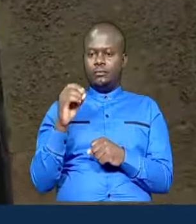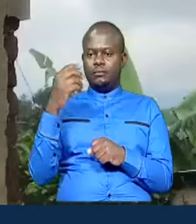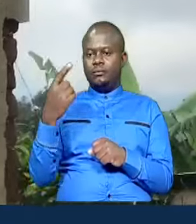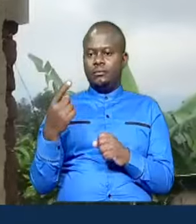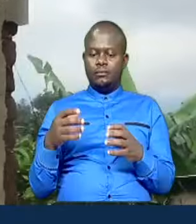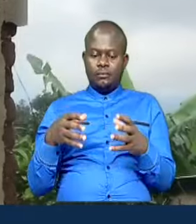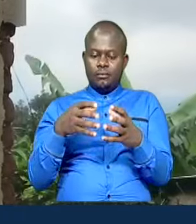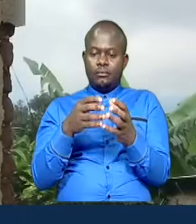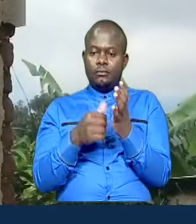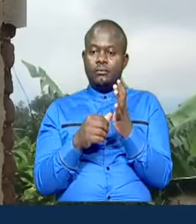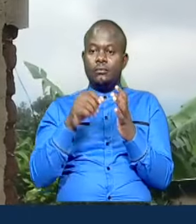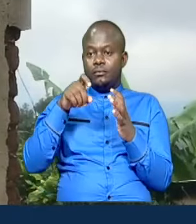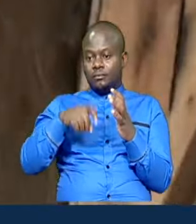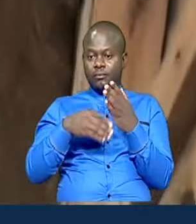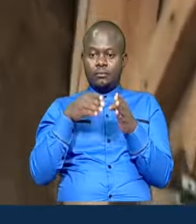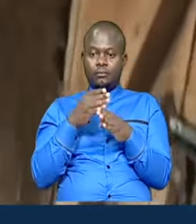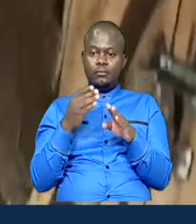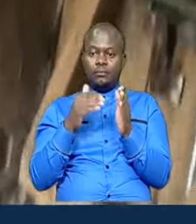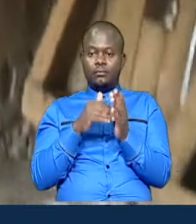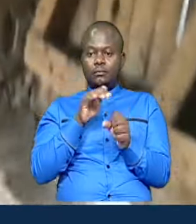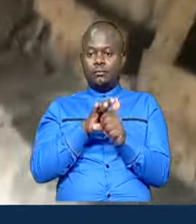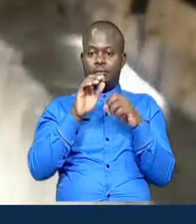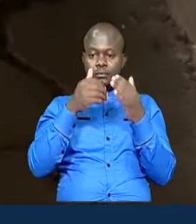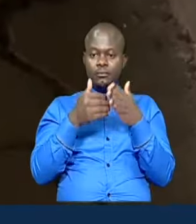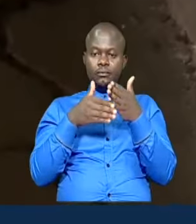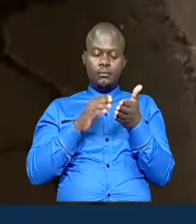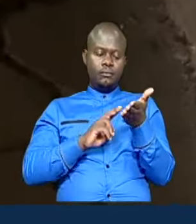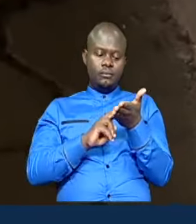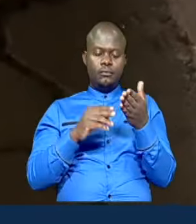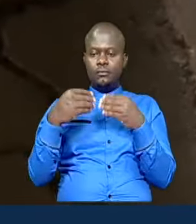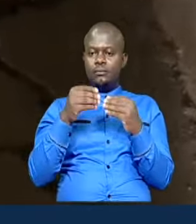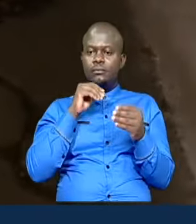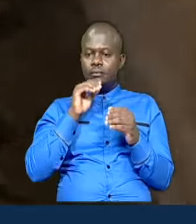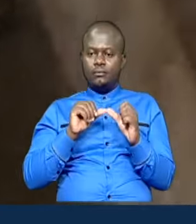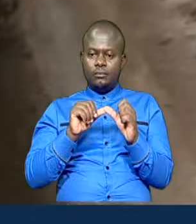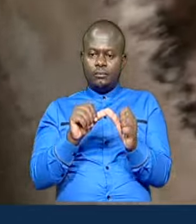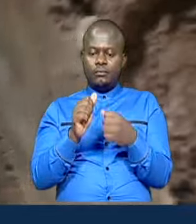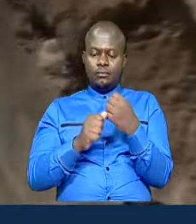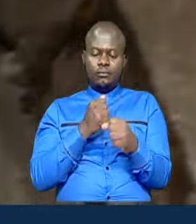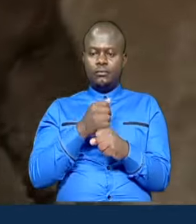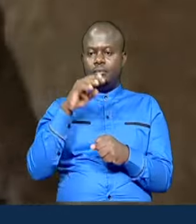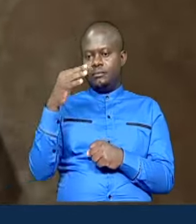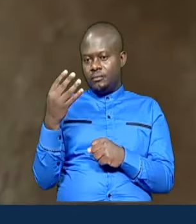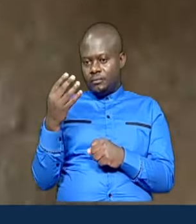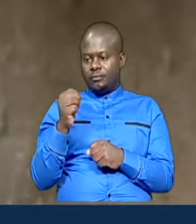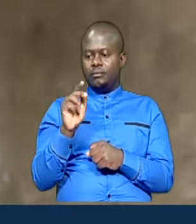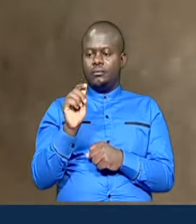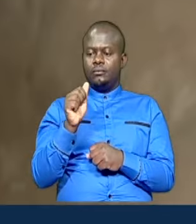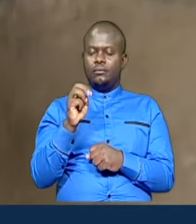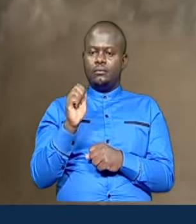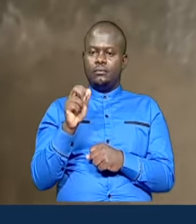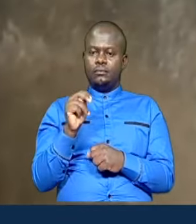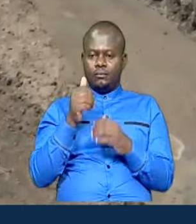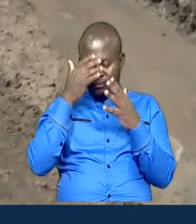ku kibazo cy'uko zikeneye gusanwa cyane ko mu kuzubaka hakoresheje ibikoresho bitarambye. Imyaka ibaye ine Mukamana Laurence